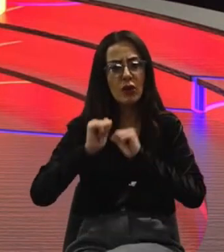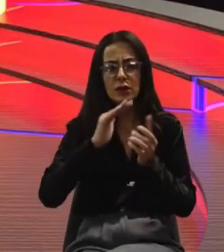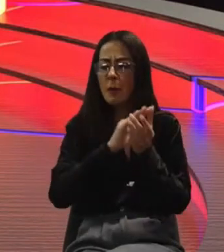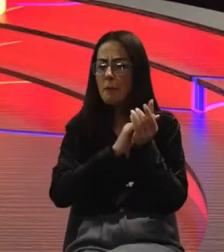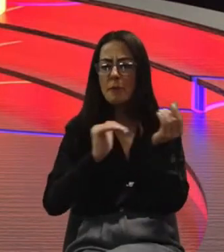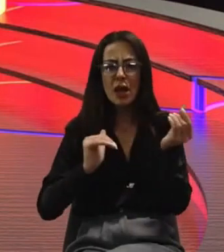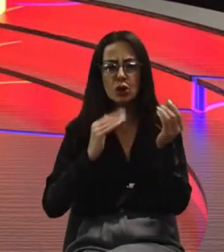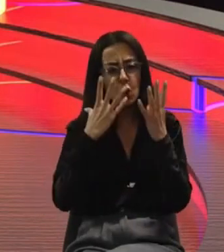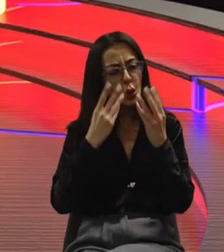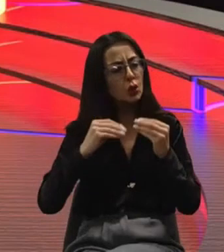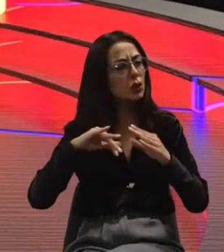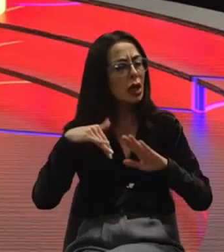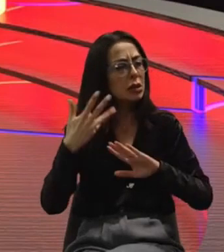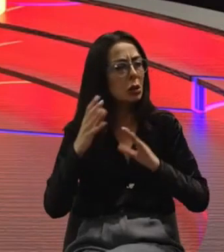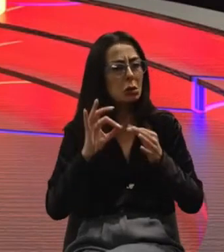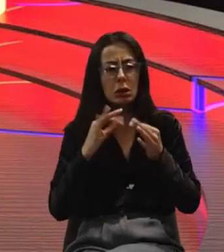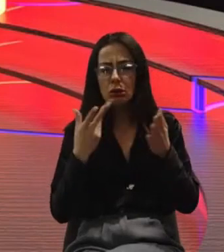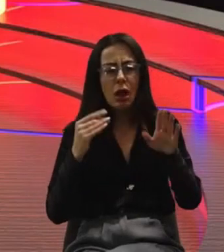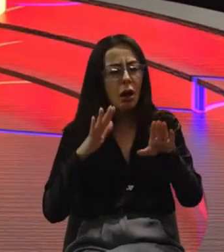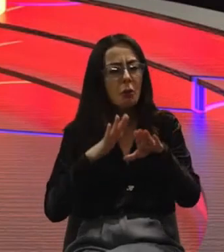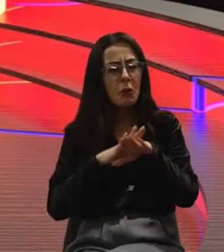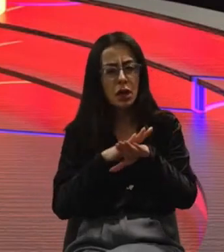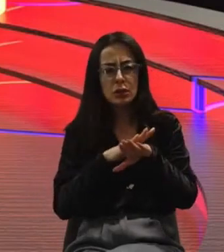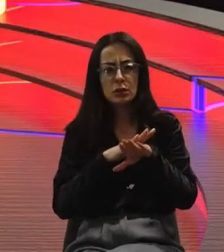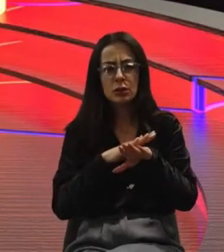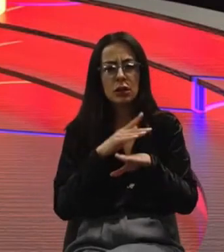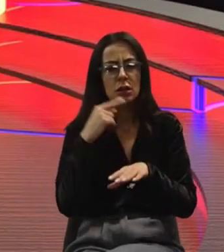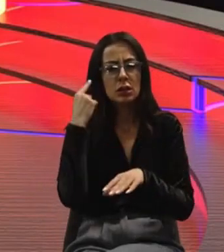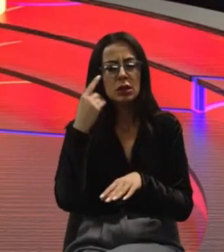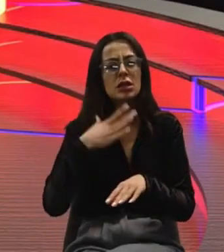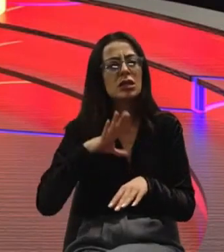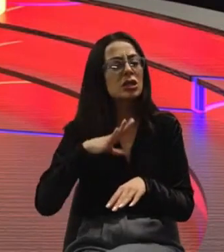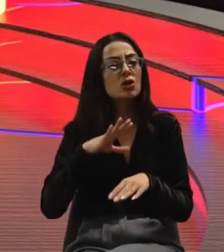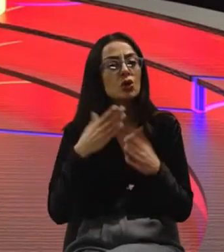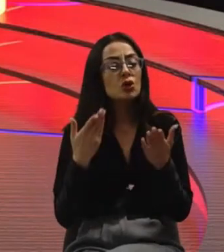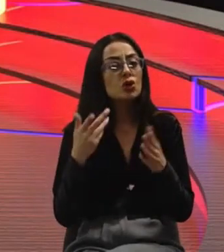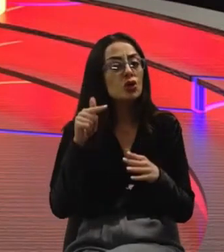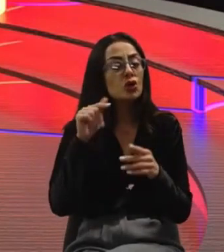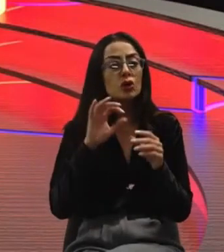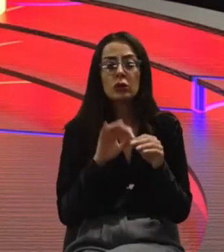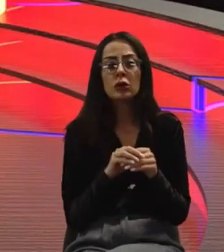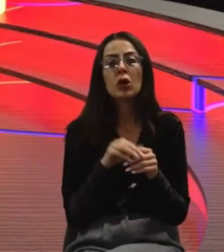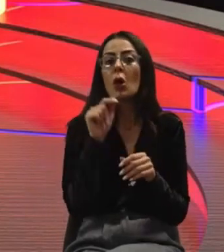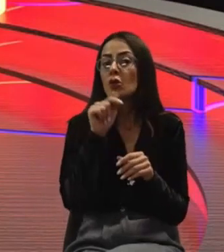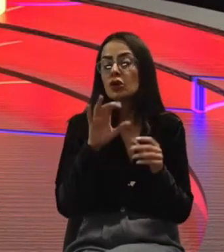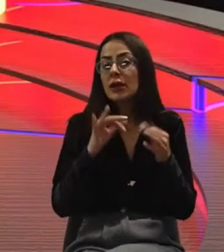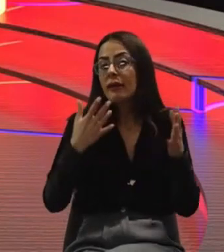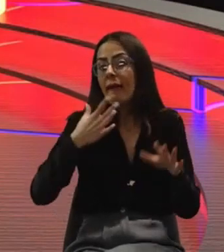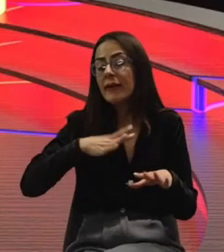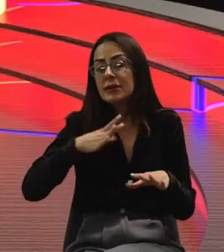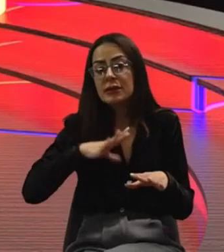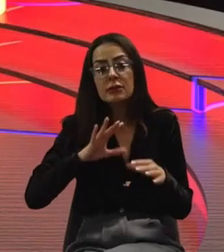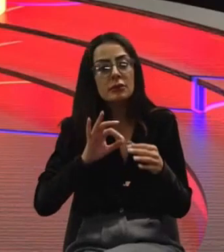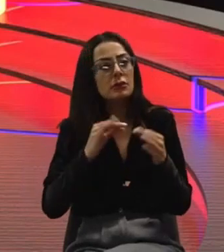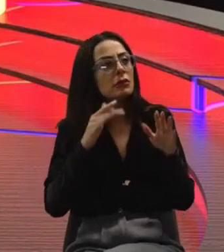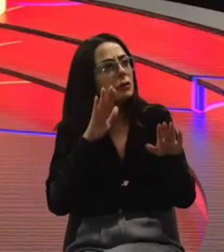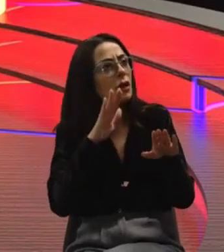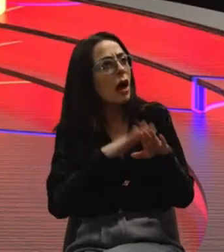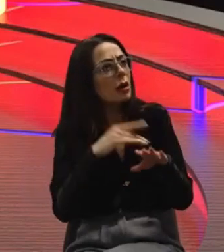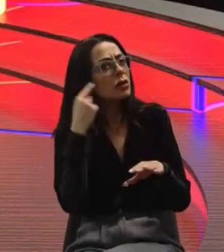sonra nasıl bir kariyer planı çekeceksiniz burada istediğinizi ne yapmak istediğiniz ne kadar iyi bilirsiniz Aslında